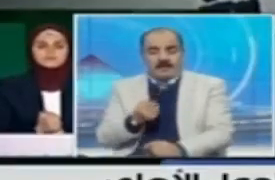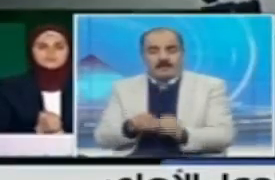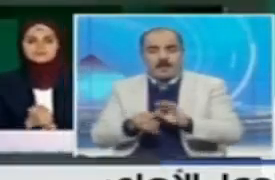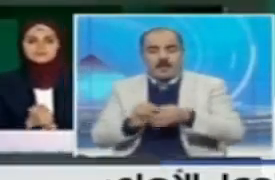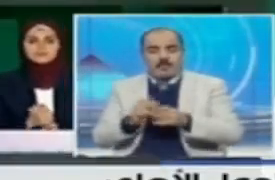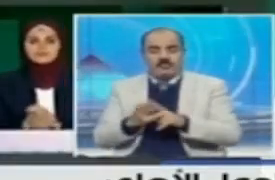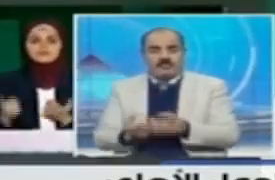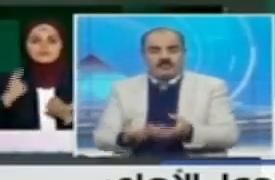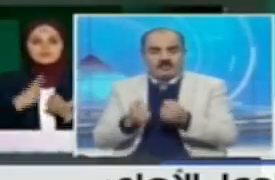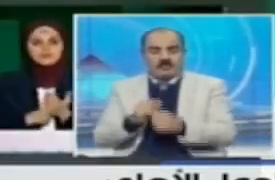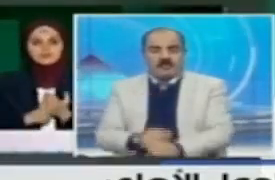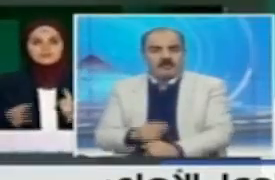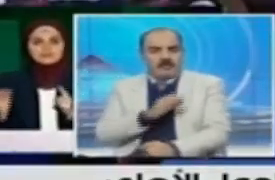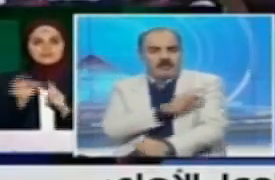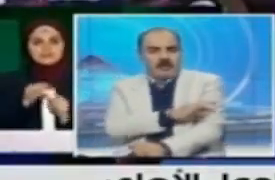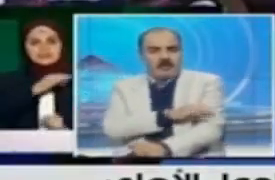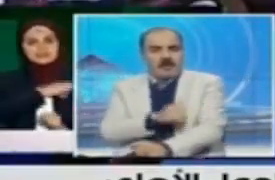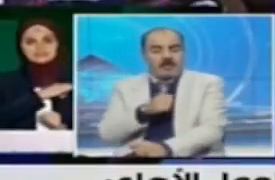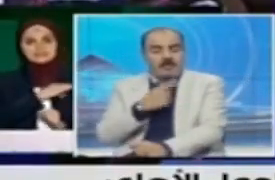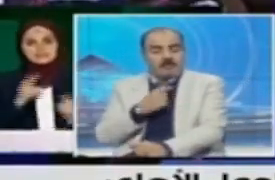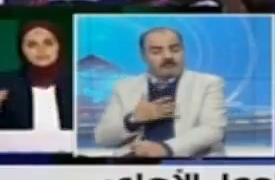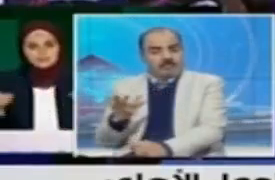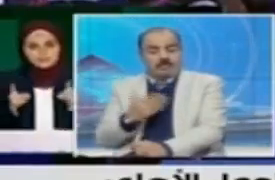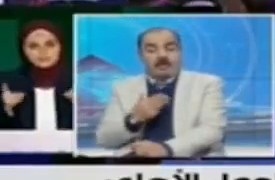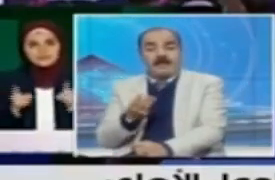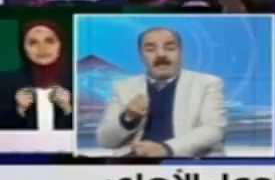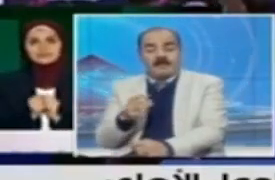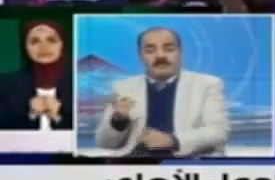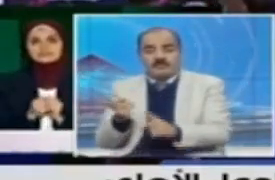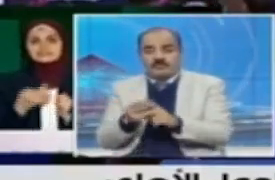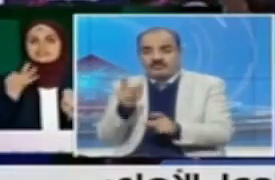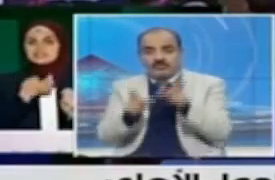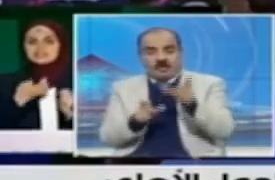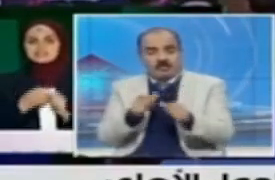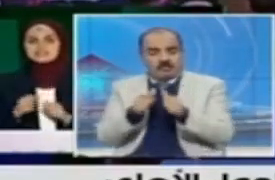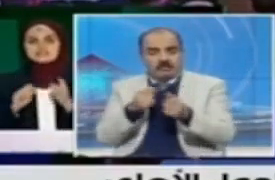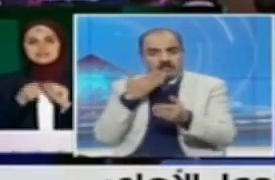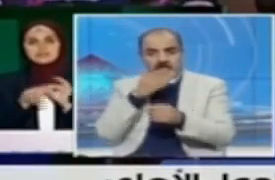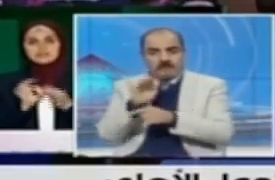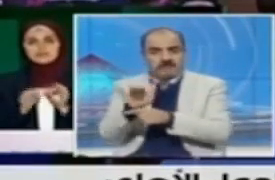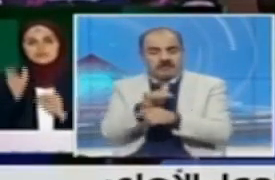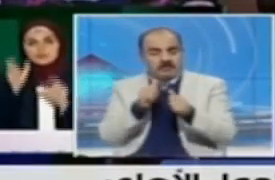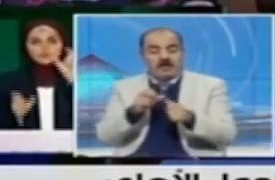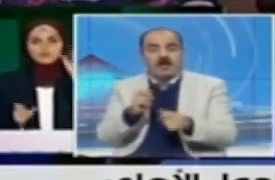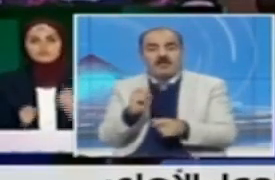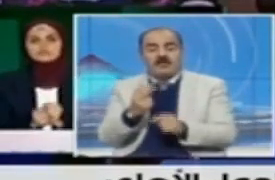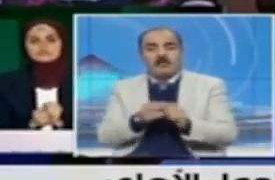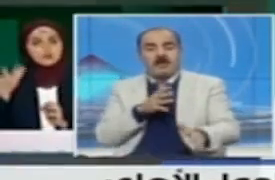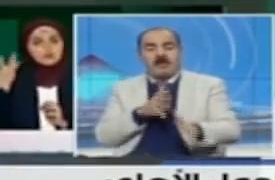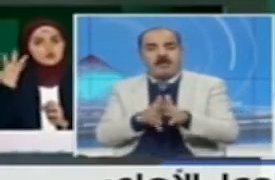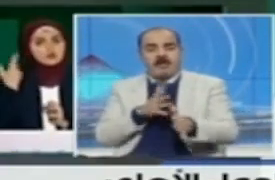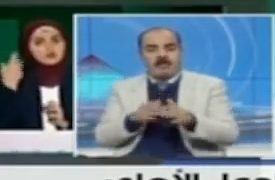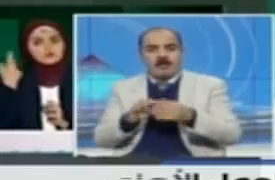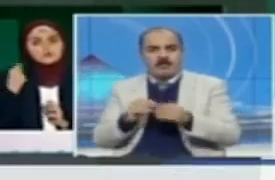مواطن. مخرجات هذه التجربة تتلخص في ان احنا وصلنا ل 30 مليون مواطن بتكلفة اجمالية 12 مليار جنيه مصري. في